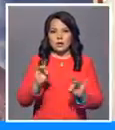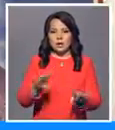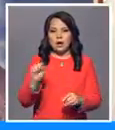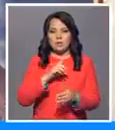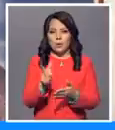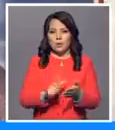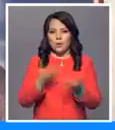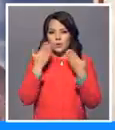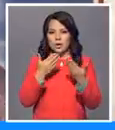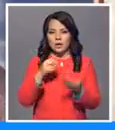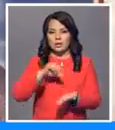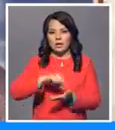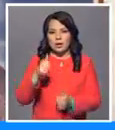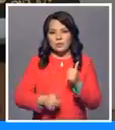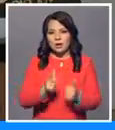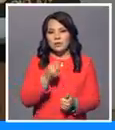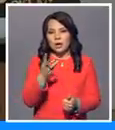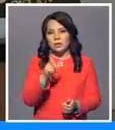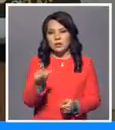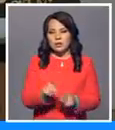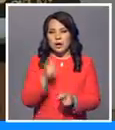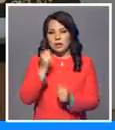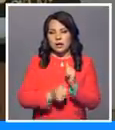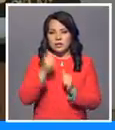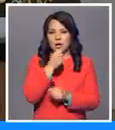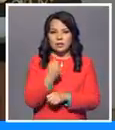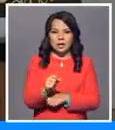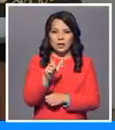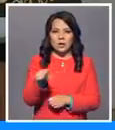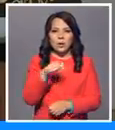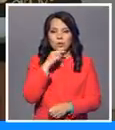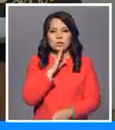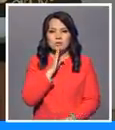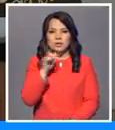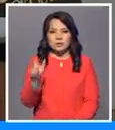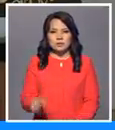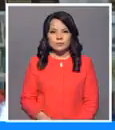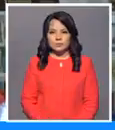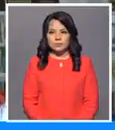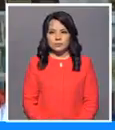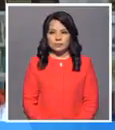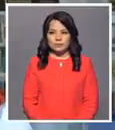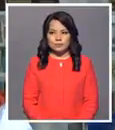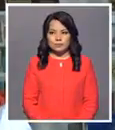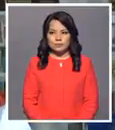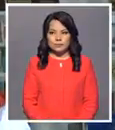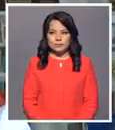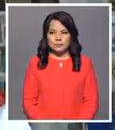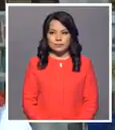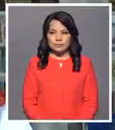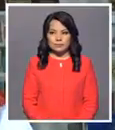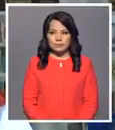Абай оқулары байқауында бірнеше жыл қатарынан жүлдегер атанған орыс қызы. Естілердің айтқан